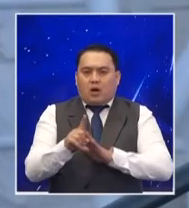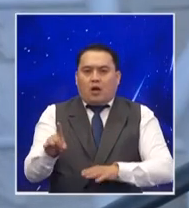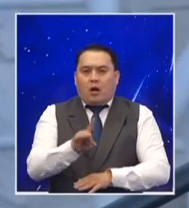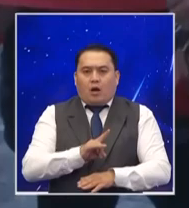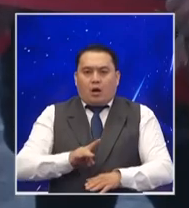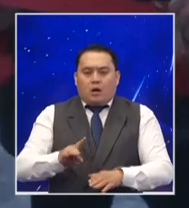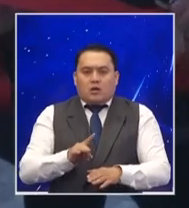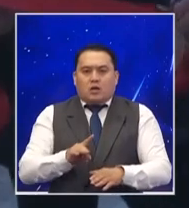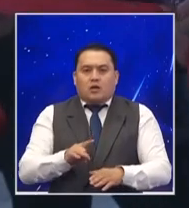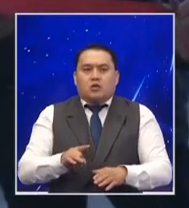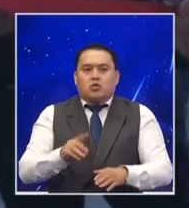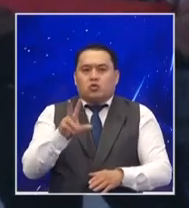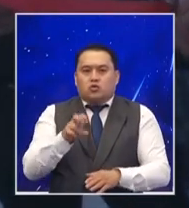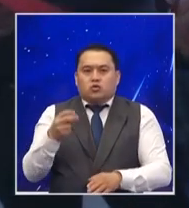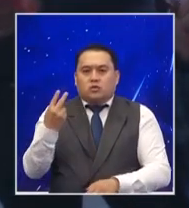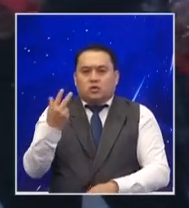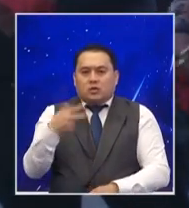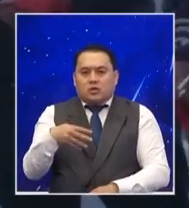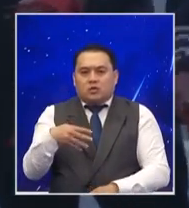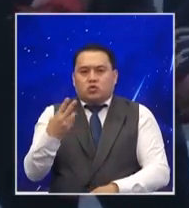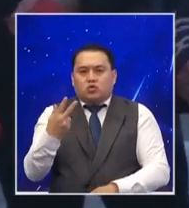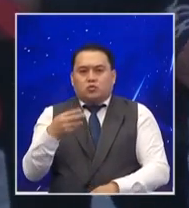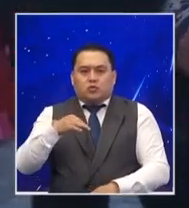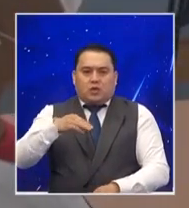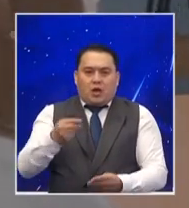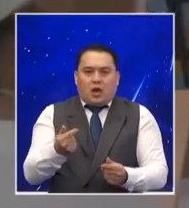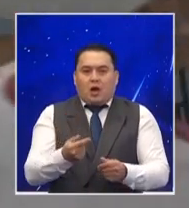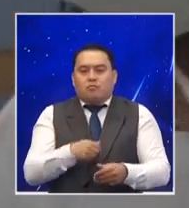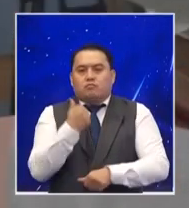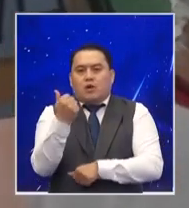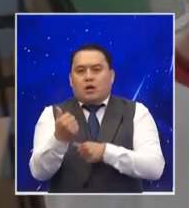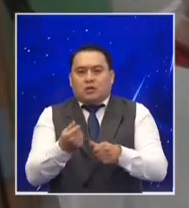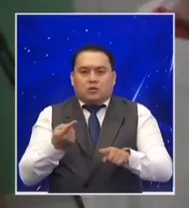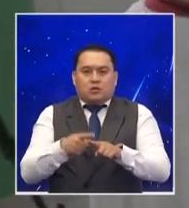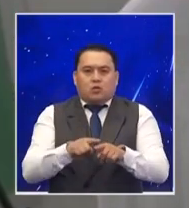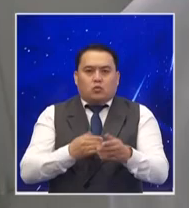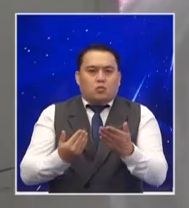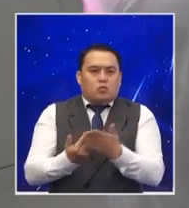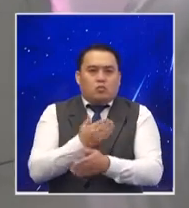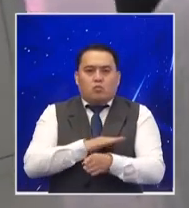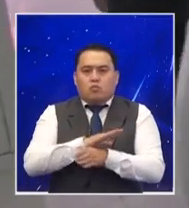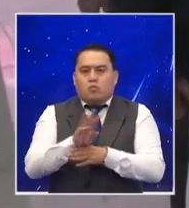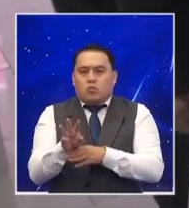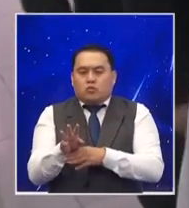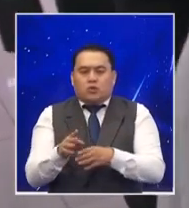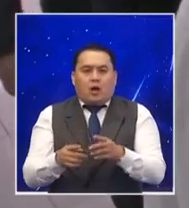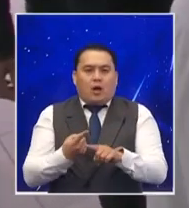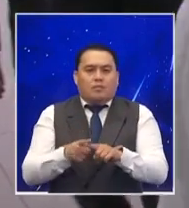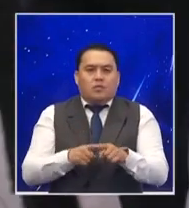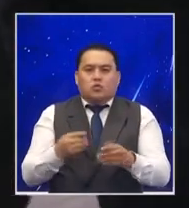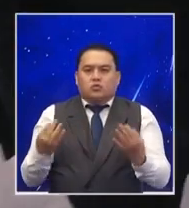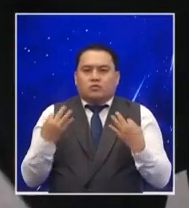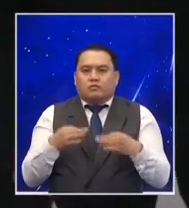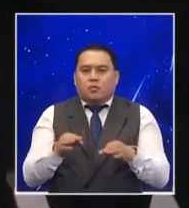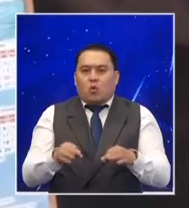ат жаптырым мекемеге 343 миллион теңге қаржы қарастырылып, материалдық базасы да түгел жаңғырды. Міне бүгін тәуелсіздік күніне орай